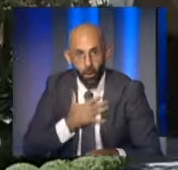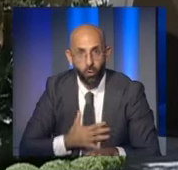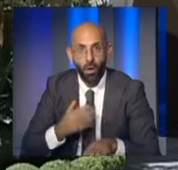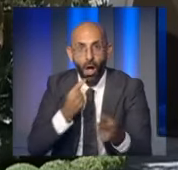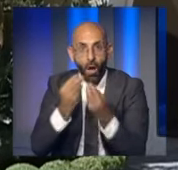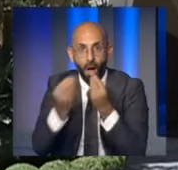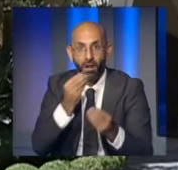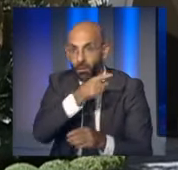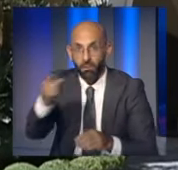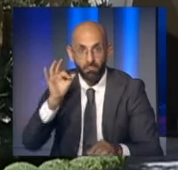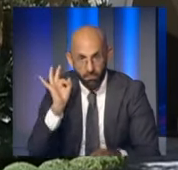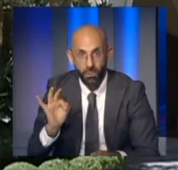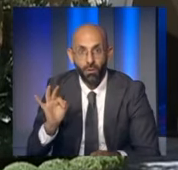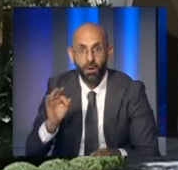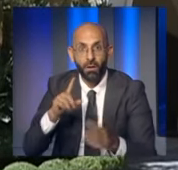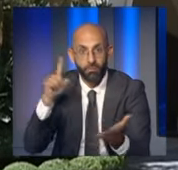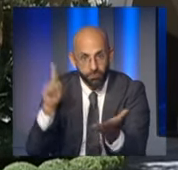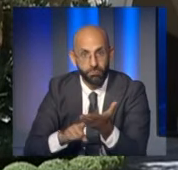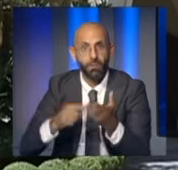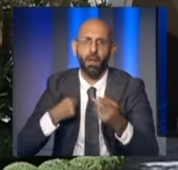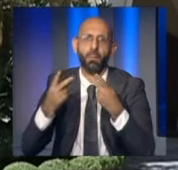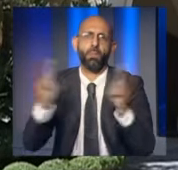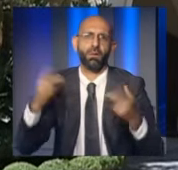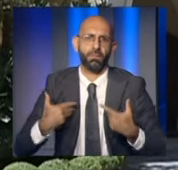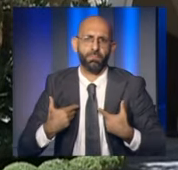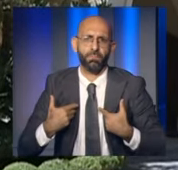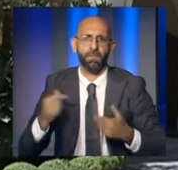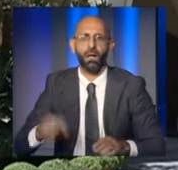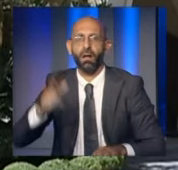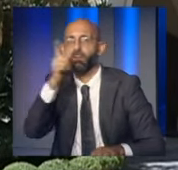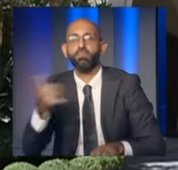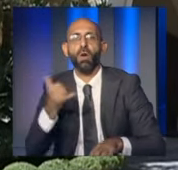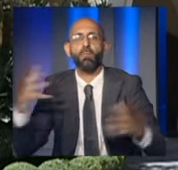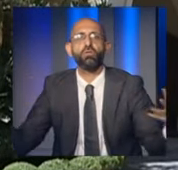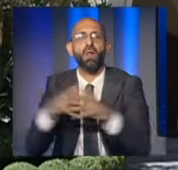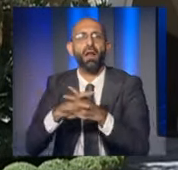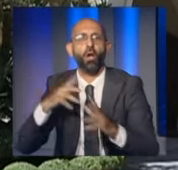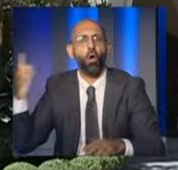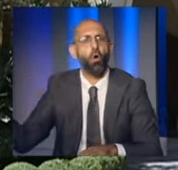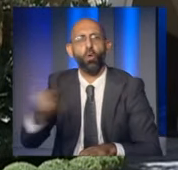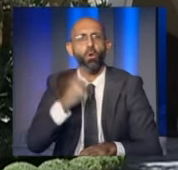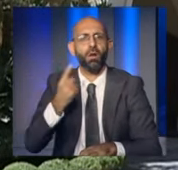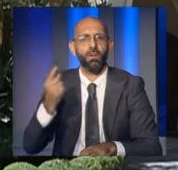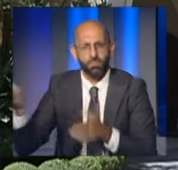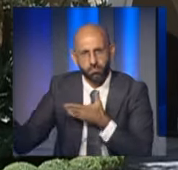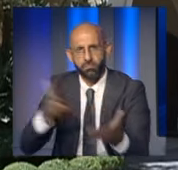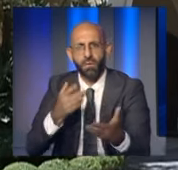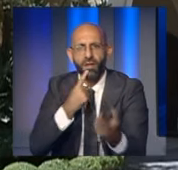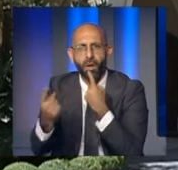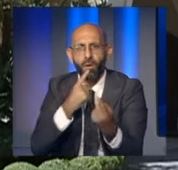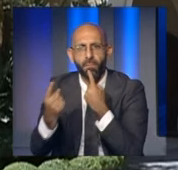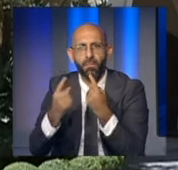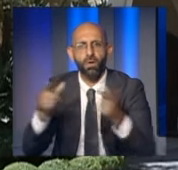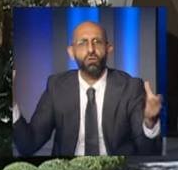من جانبنا، ويبقى السؤال المهم: هل يريدون الحوار أو التشاور؟ وفي حال قرروا المشاركة في الحوار